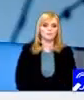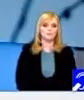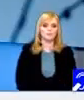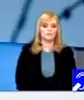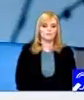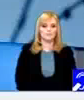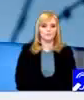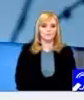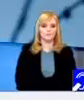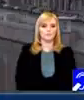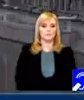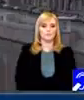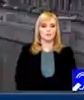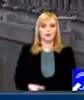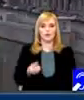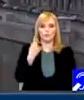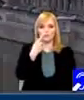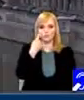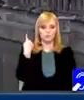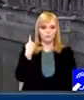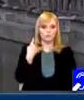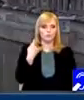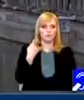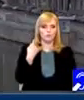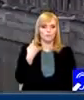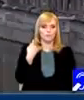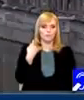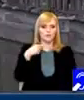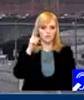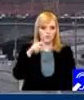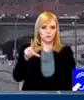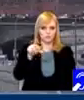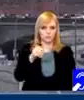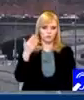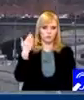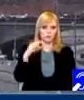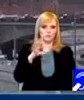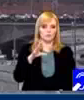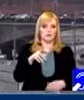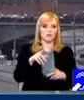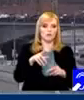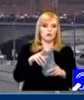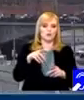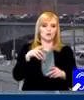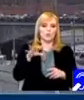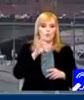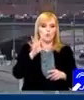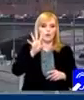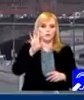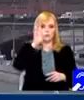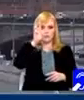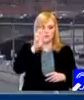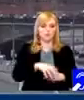deoarece a apărut mai recent, acum, știu eu, săptămână, declarația celor patru state